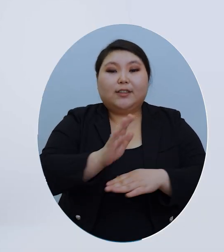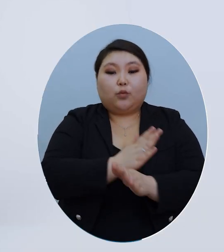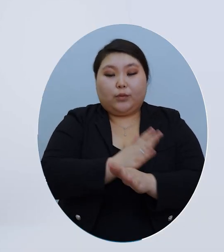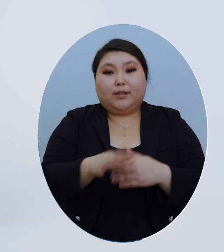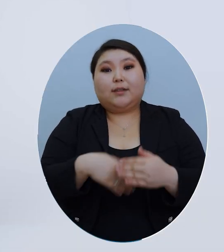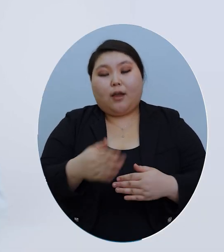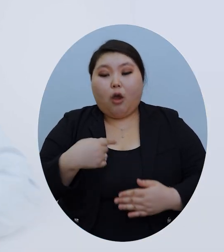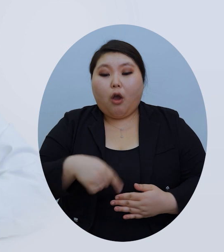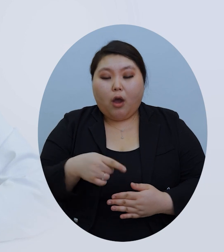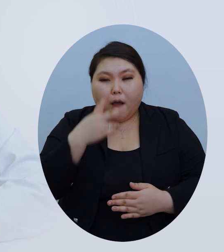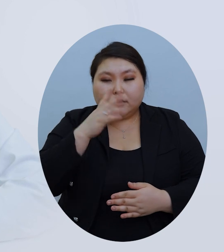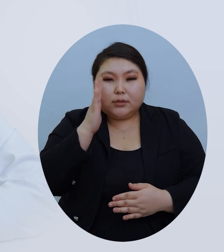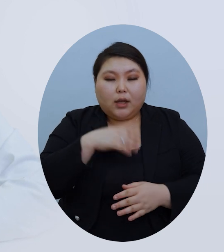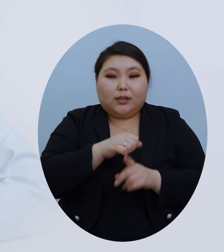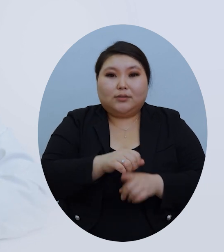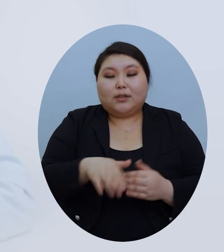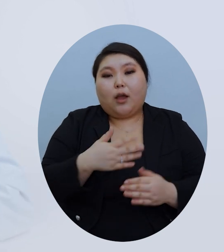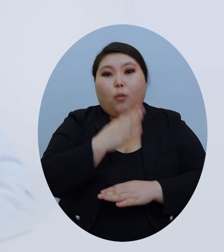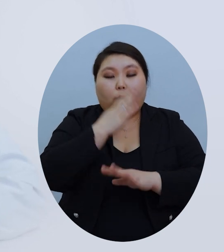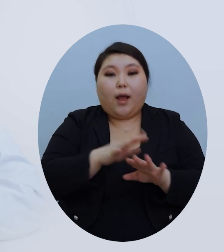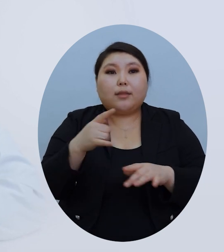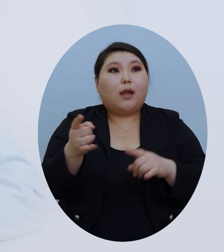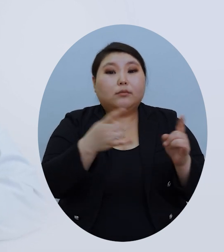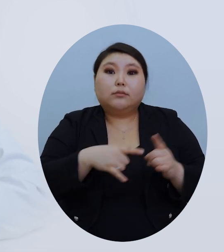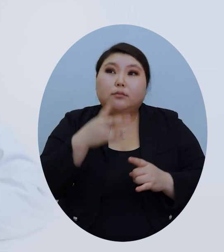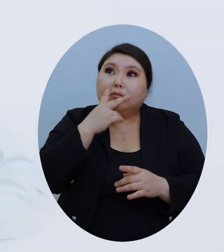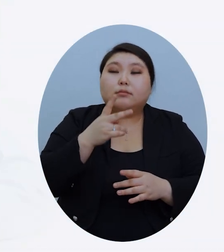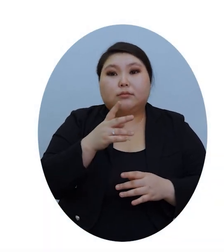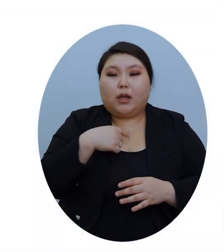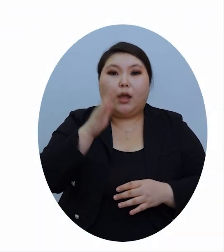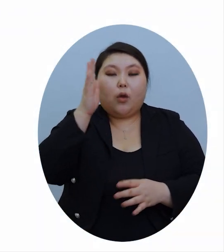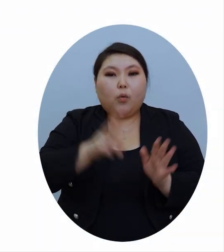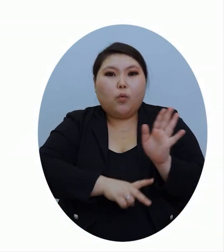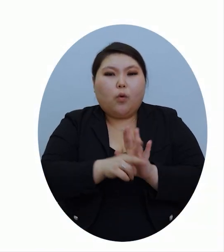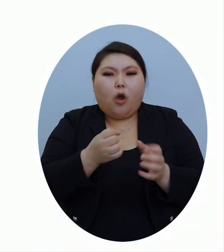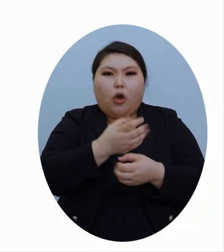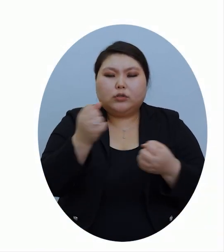гадаа байлгаж чадвал ирээдүйд үүсч болох олон харааны асуудлаас сэргийлж чадна.